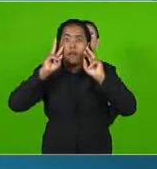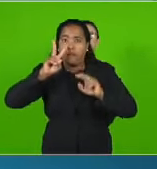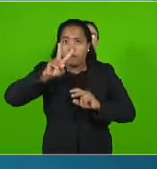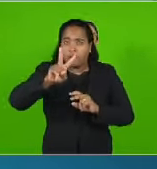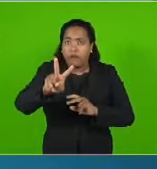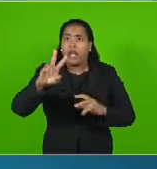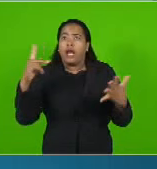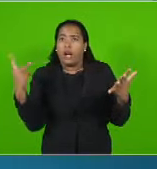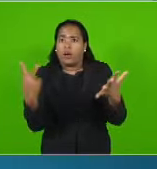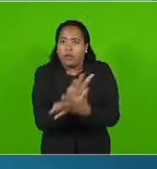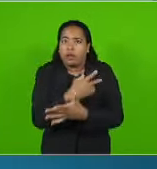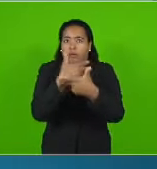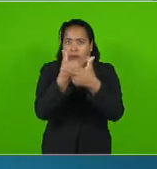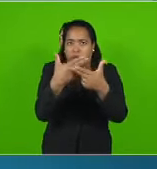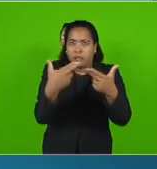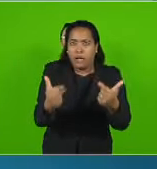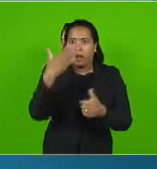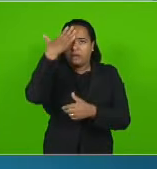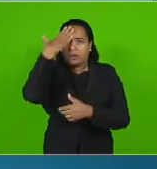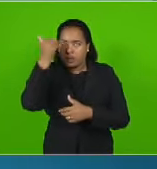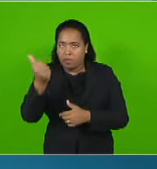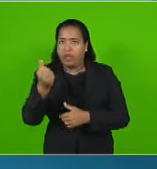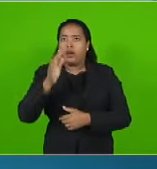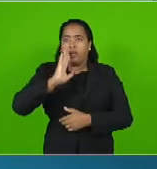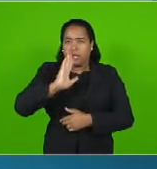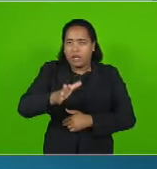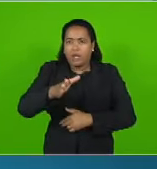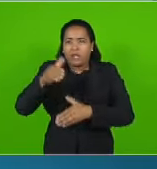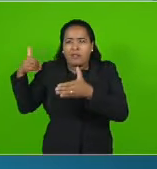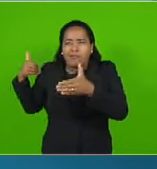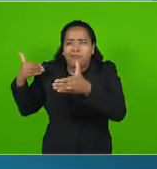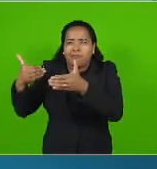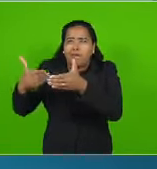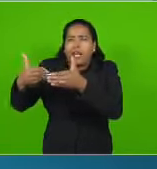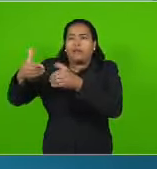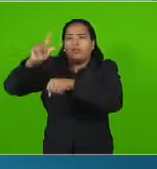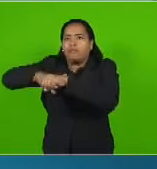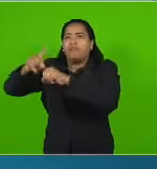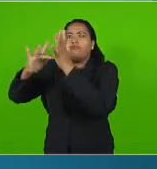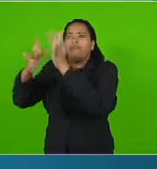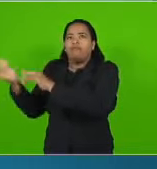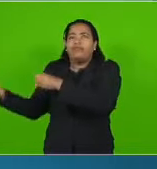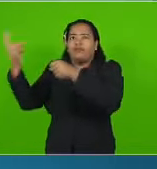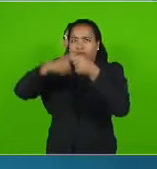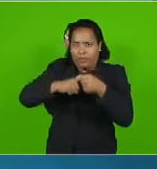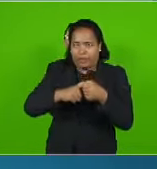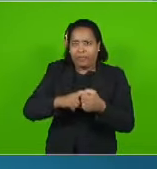то сбывающимся, знайте, что близко, при дверях. Это Марк